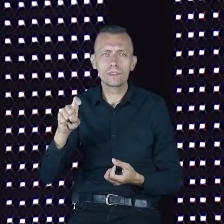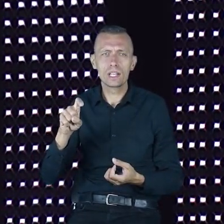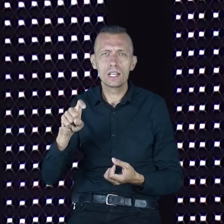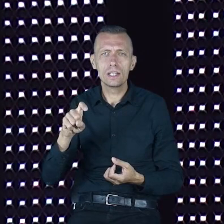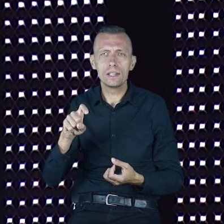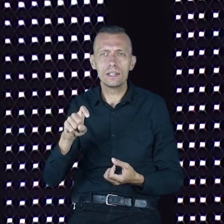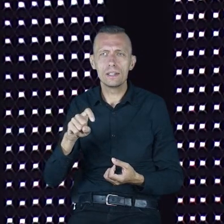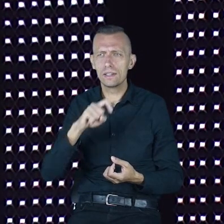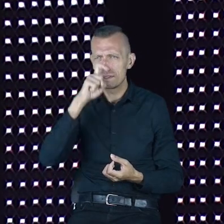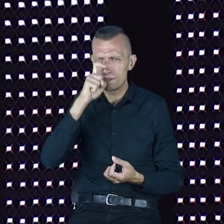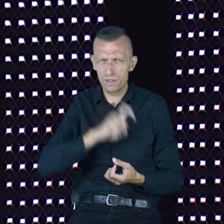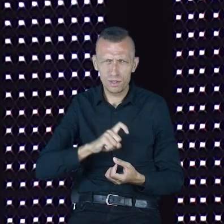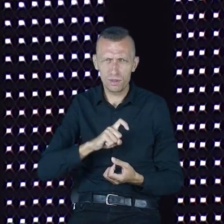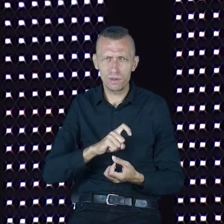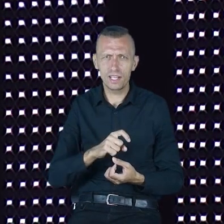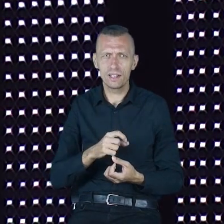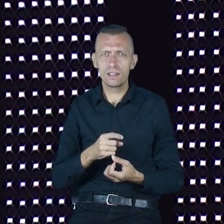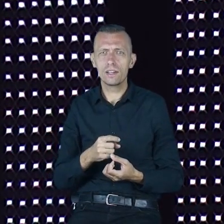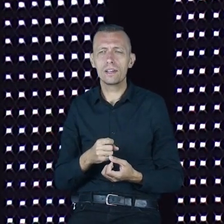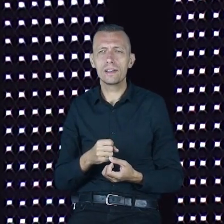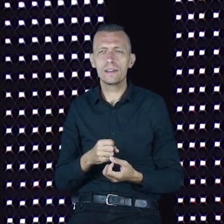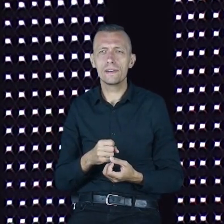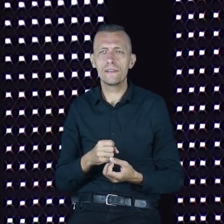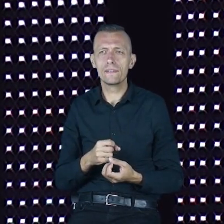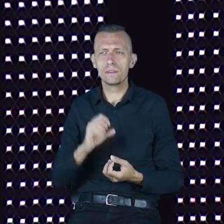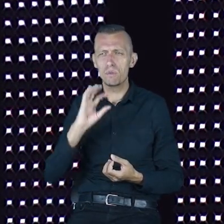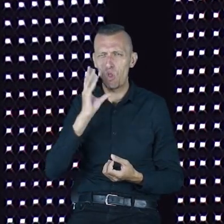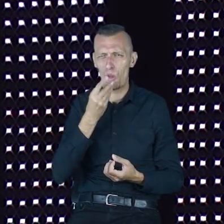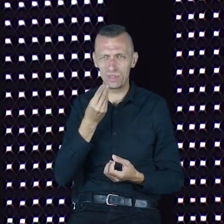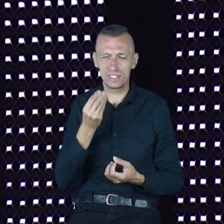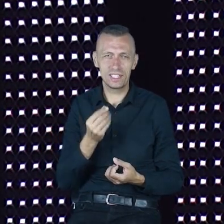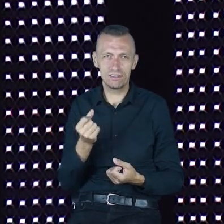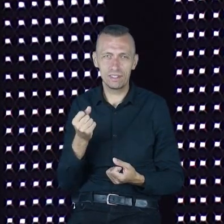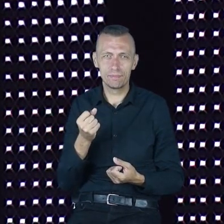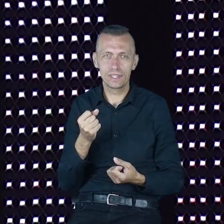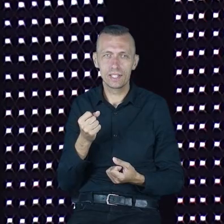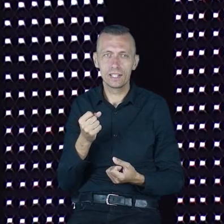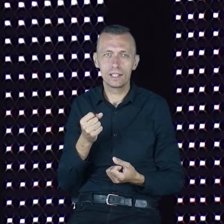zgret. Czy mamy się tego przestraszyć? Czy mamy się bać?